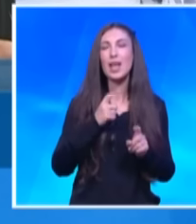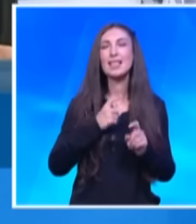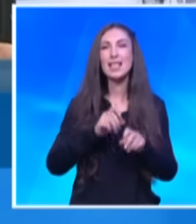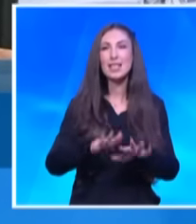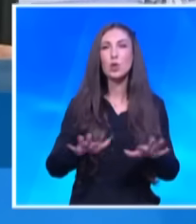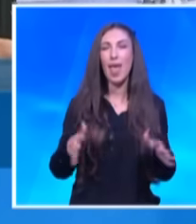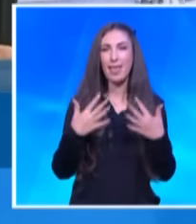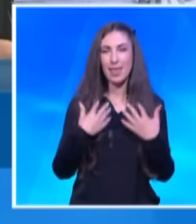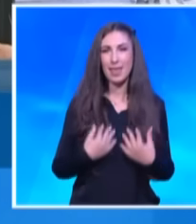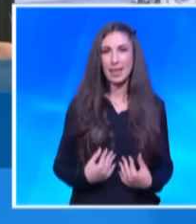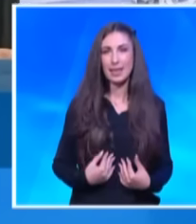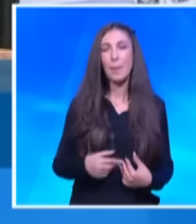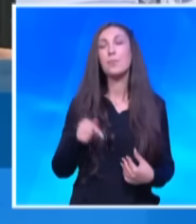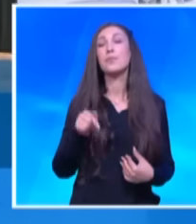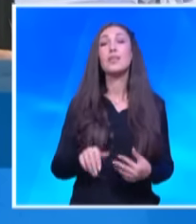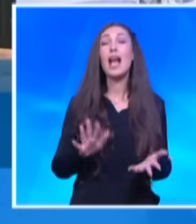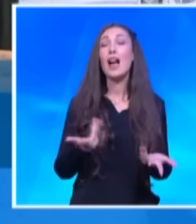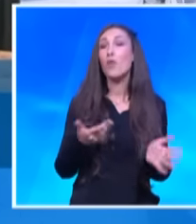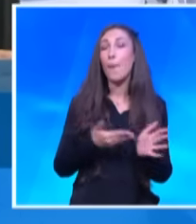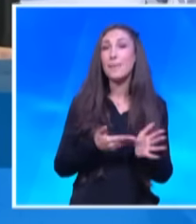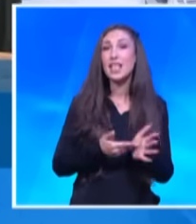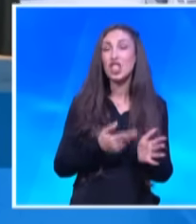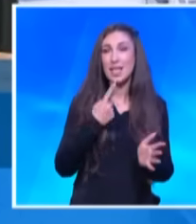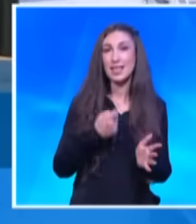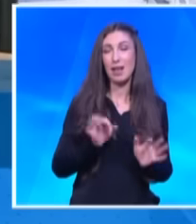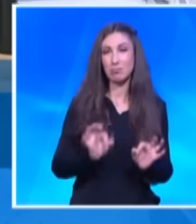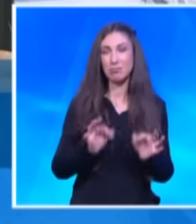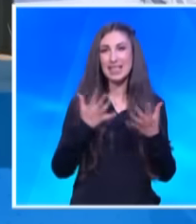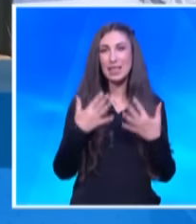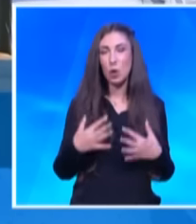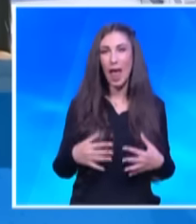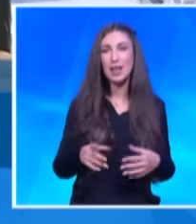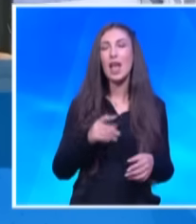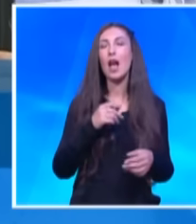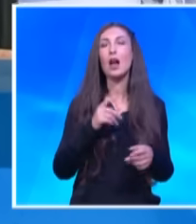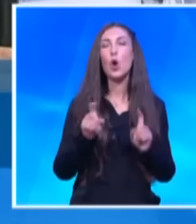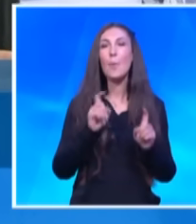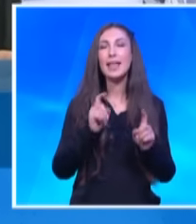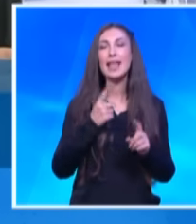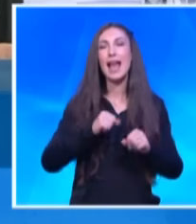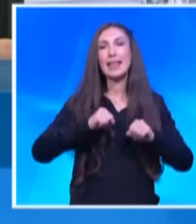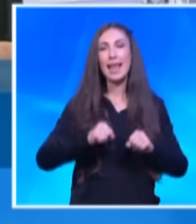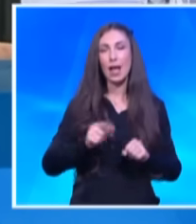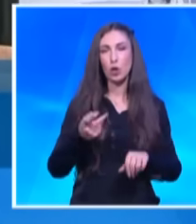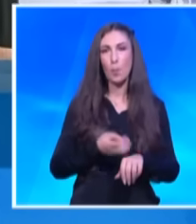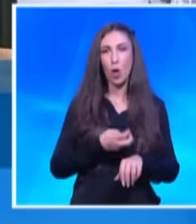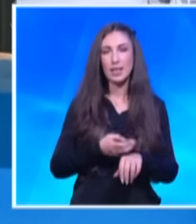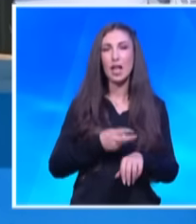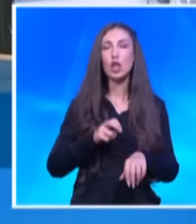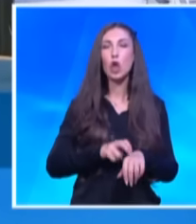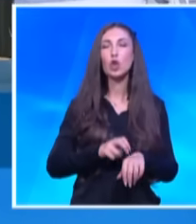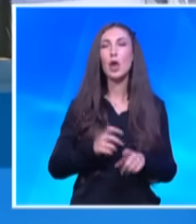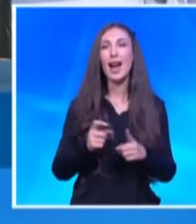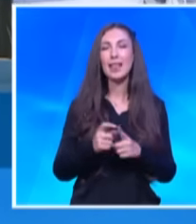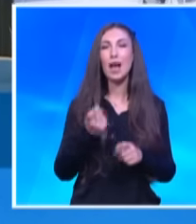на децата. Какво е той, какви са причините за състоянието им, коментира обаче директорът на лечебното заведение, доктор Радка